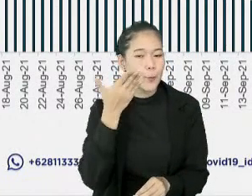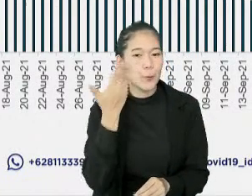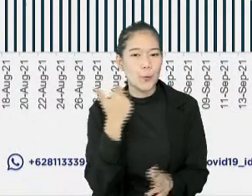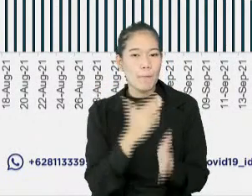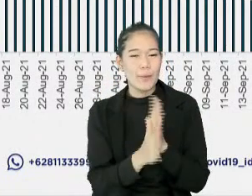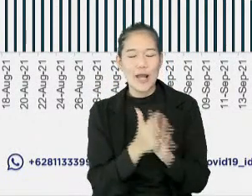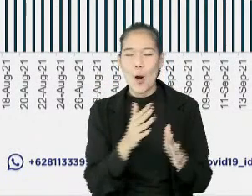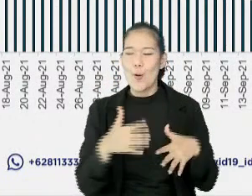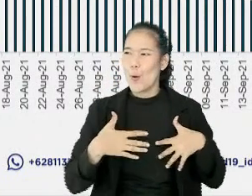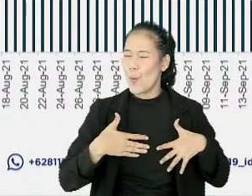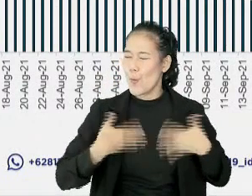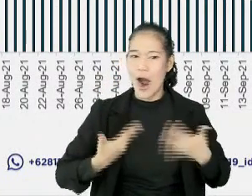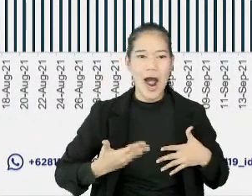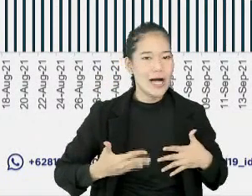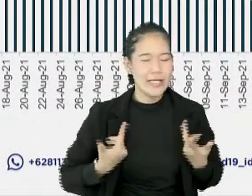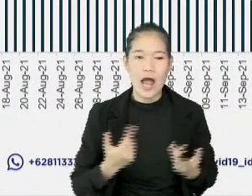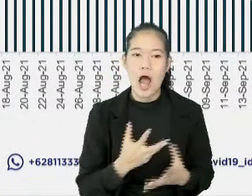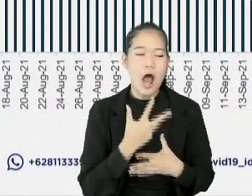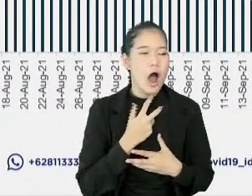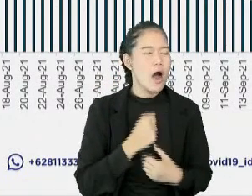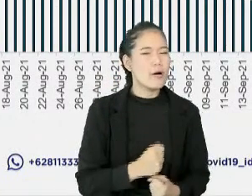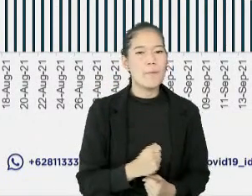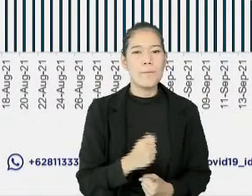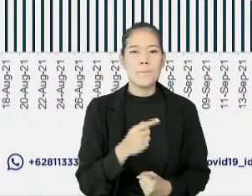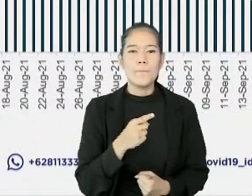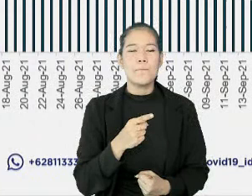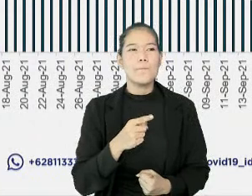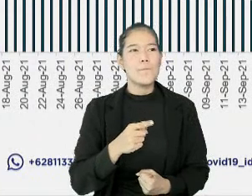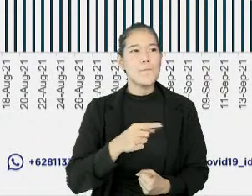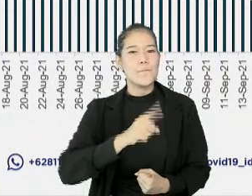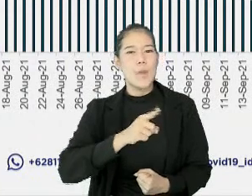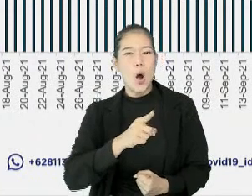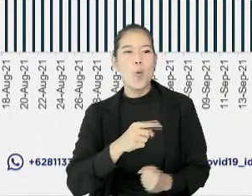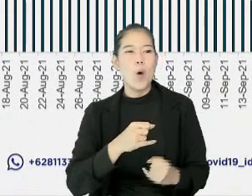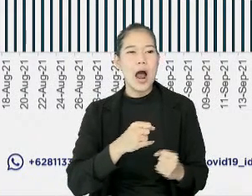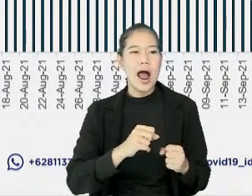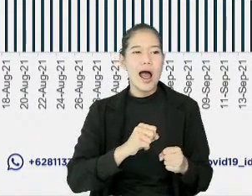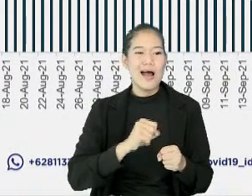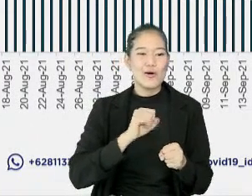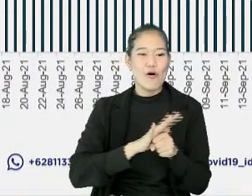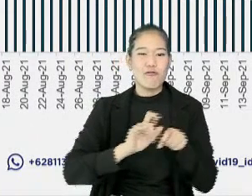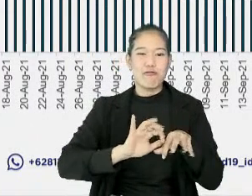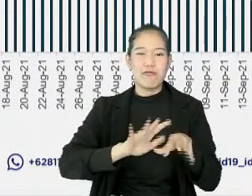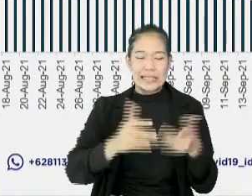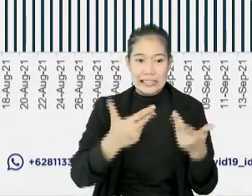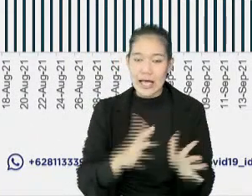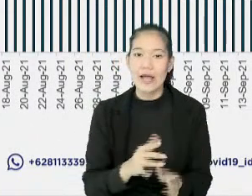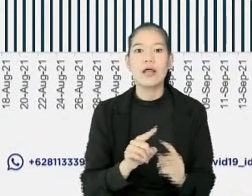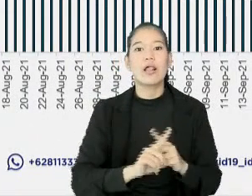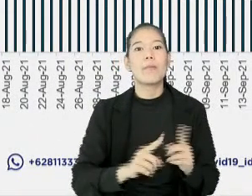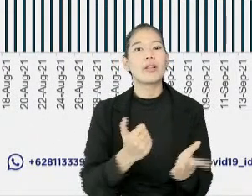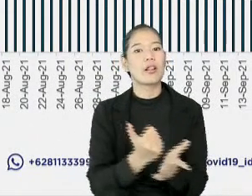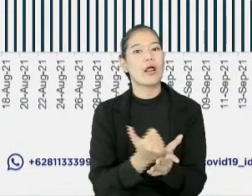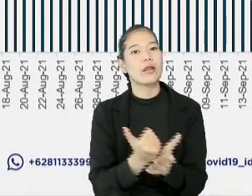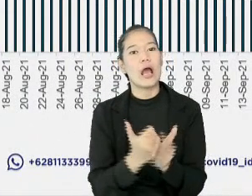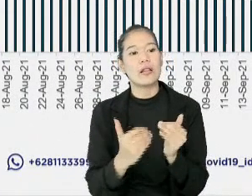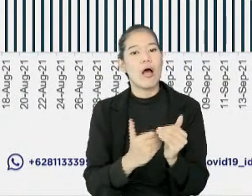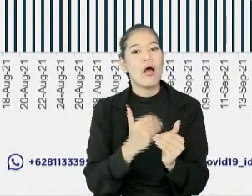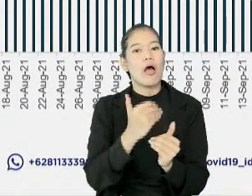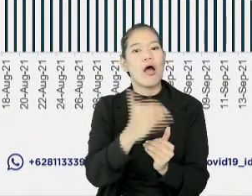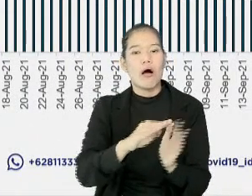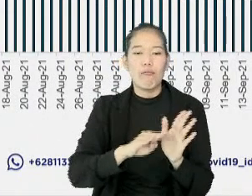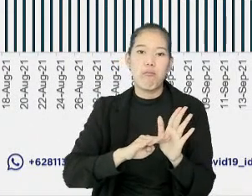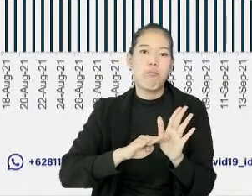kita bahagialah waktu itu kita berharap bahwa ujungnya simpan demi ini bisa kelihatan tapi ternyata ada